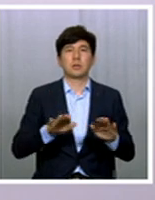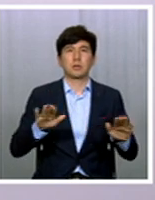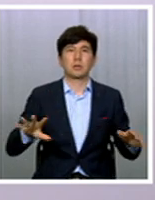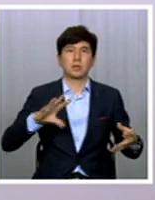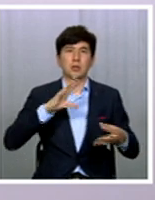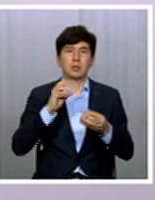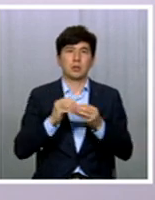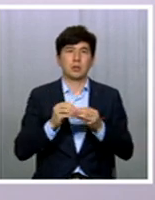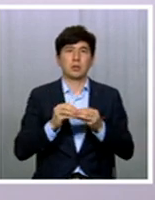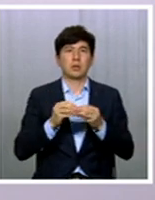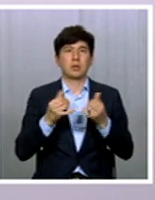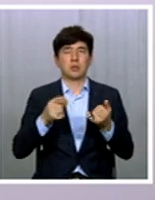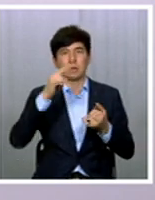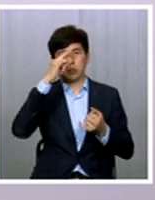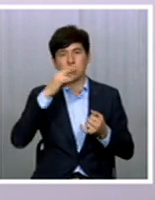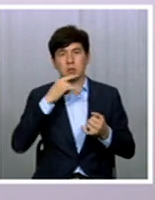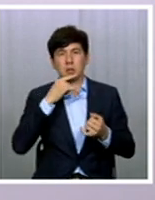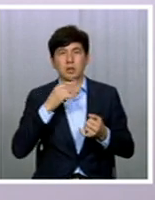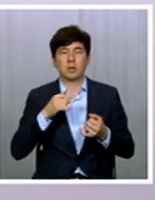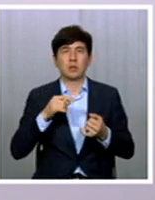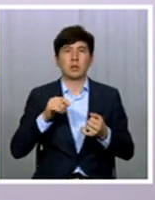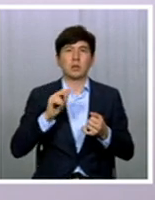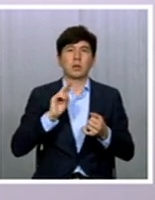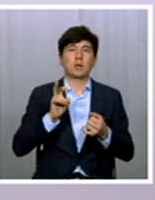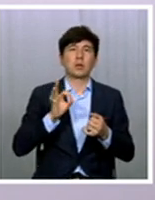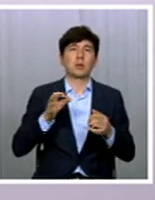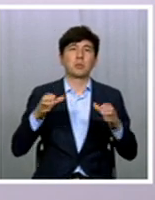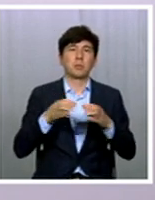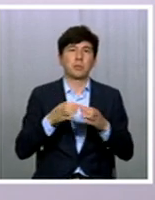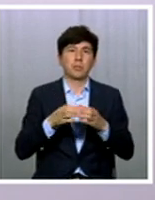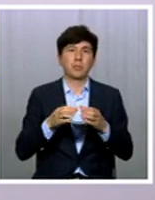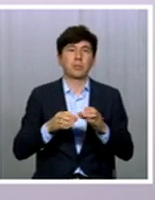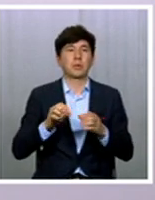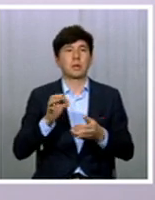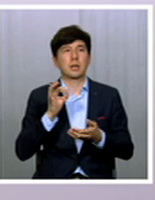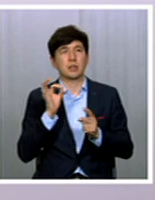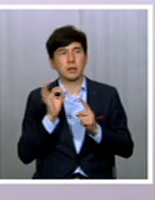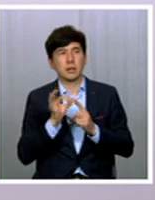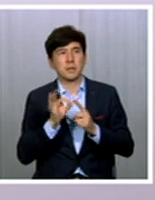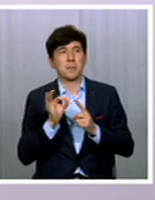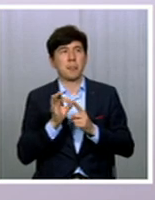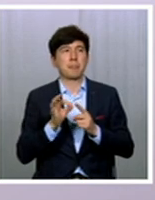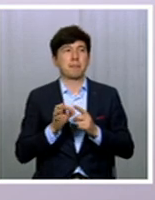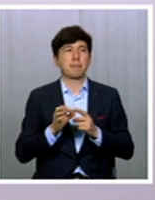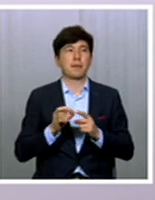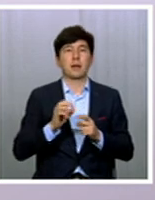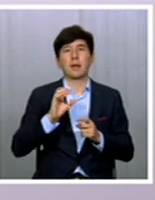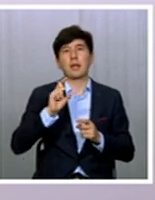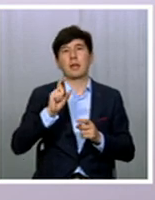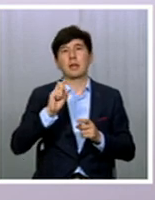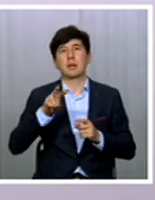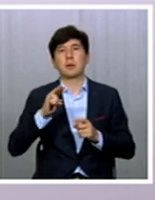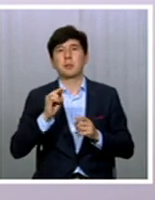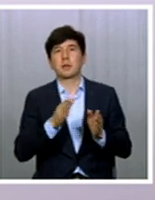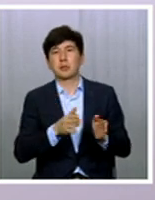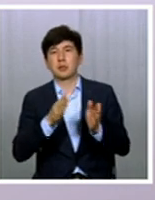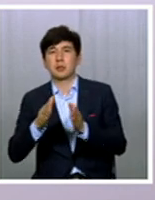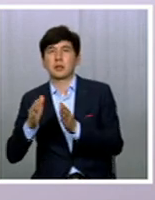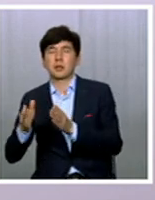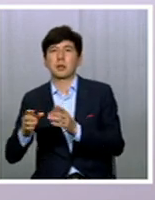сіздер қазақстандық компонентті қосымша қамту негізінде экономикалық инфрақұрылымның элементтерін сипаттап,